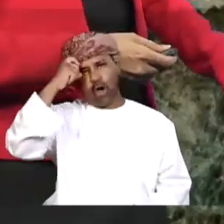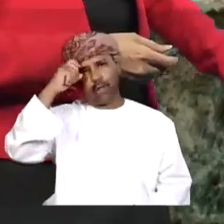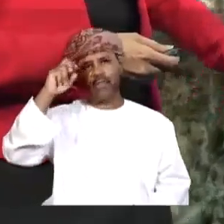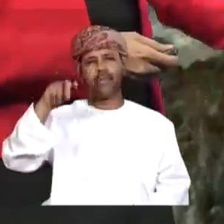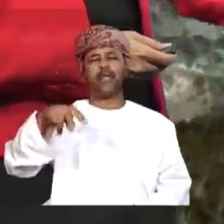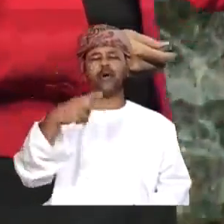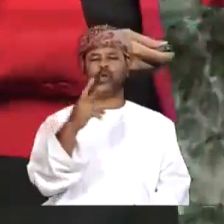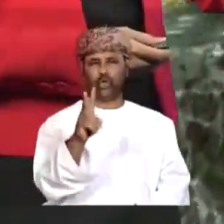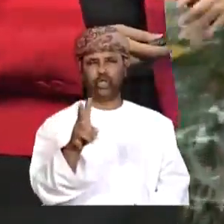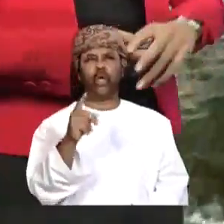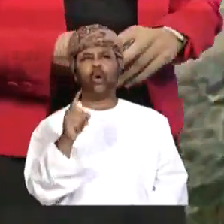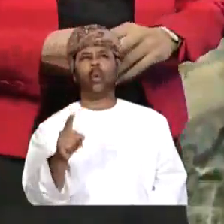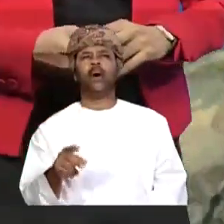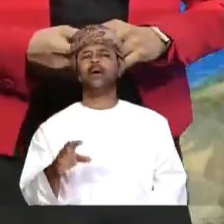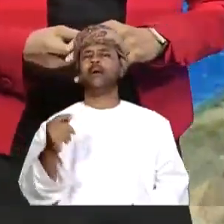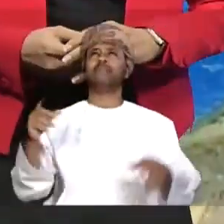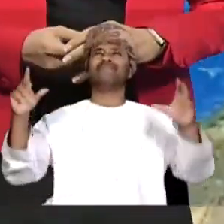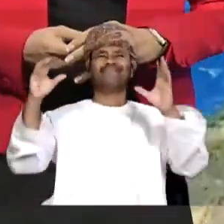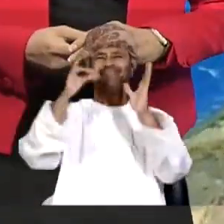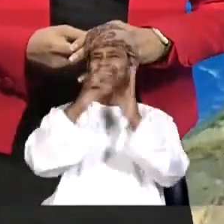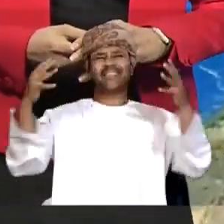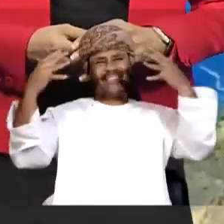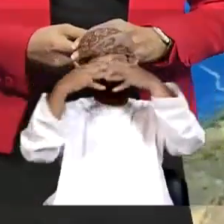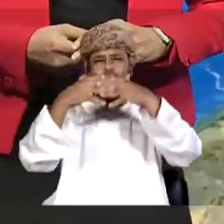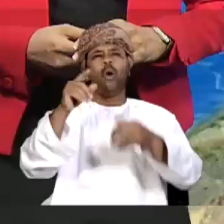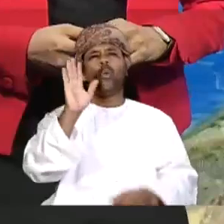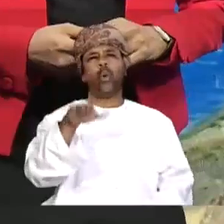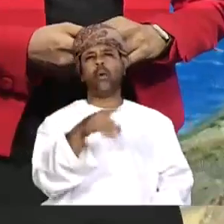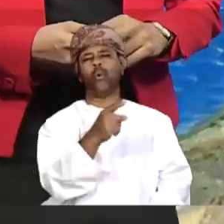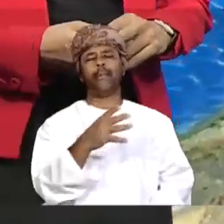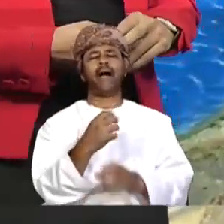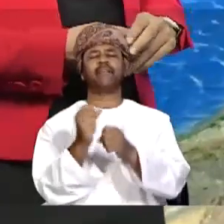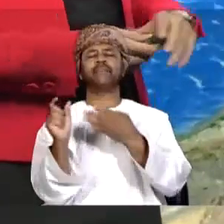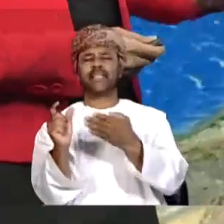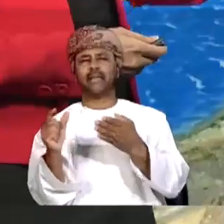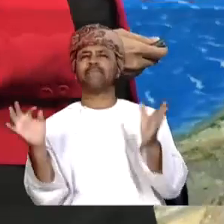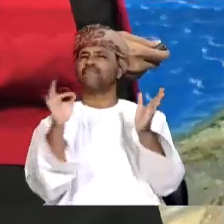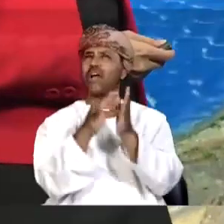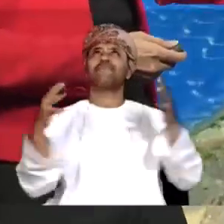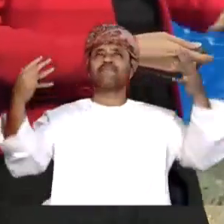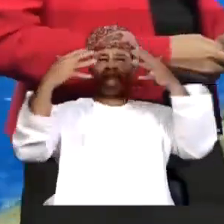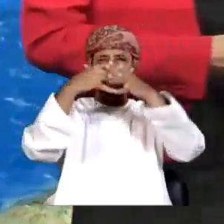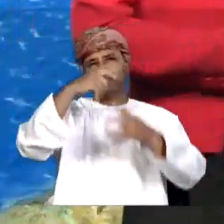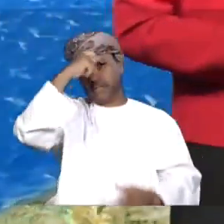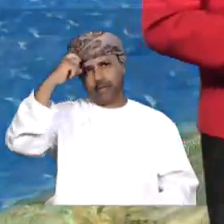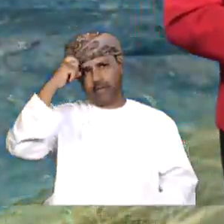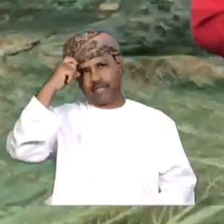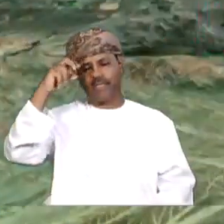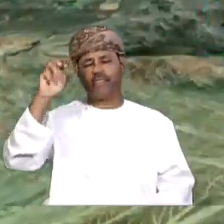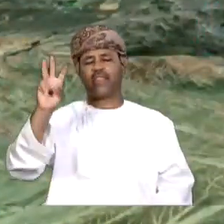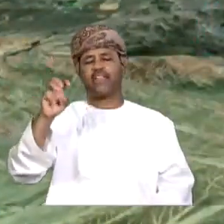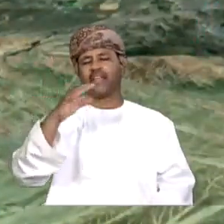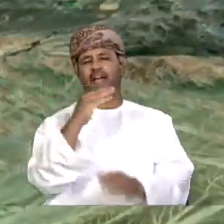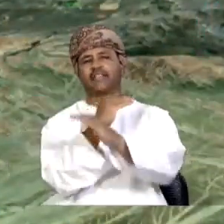تبقى عند نهاية العشرين ضمن أجواء صافية ومستقرة. تطال أيضا هذه الأجواء محافظة مسندم في خصب ودرجات الحرارة تبقى عند مطلع